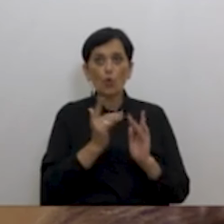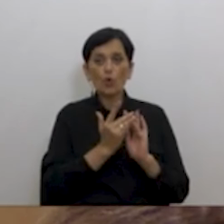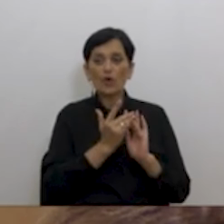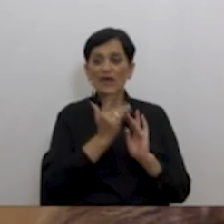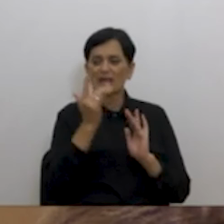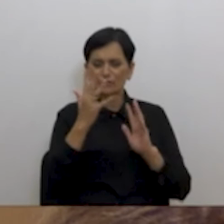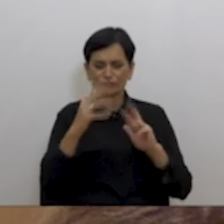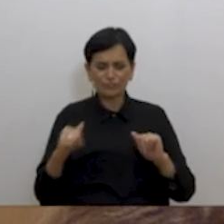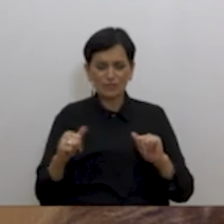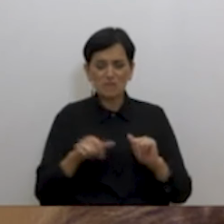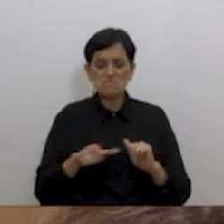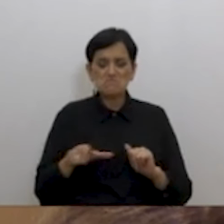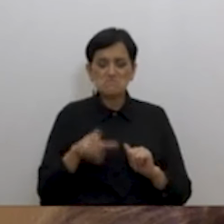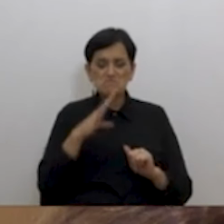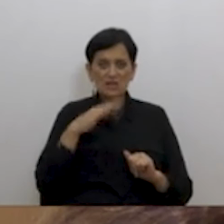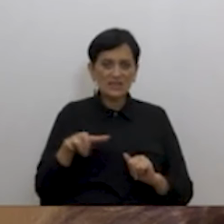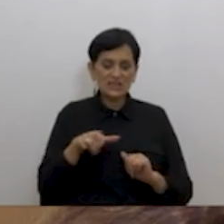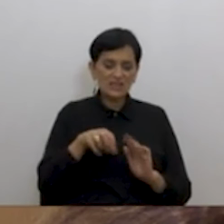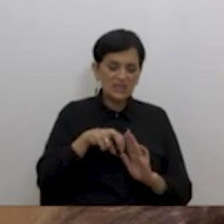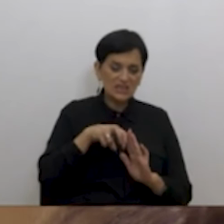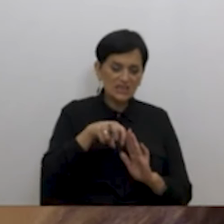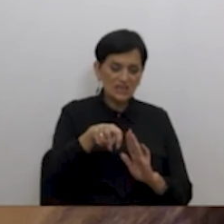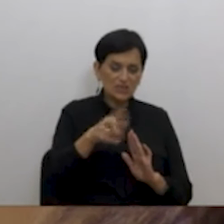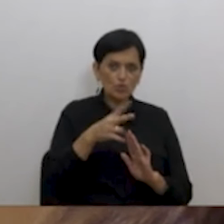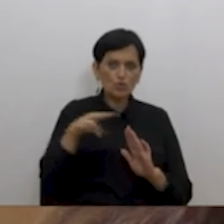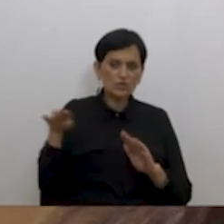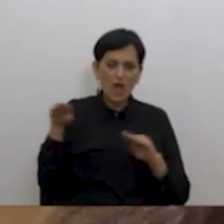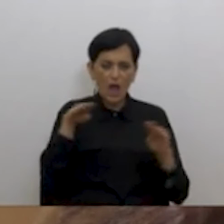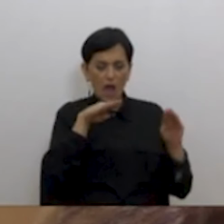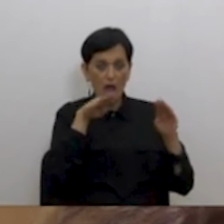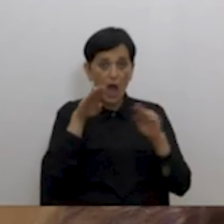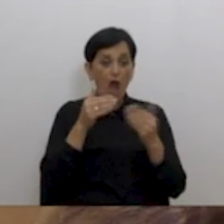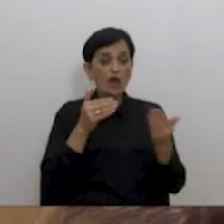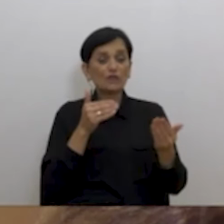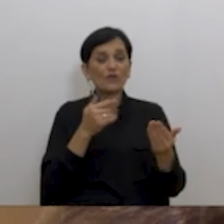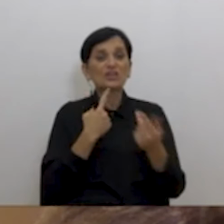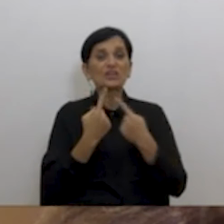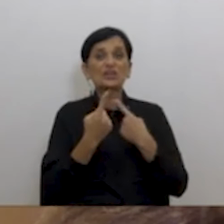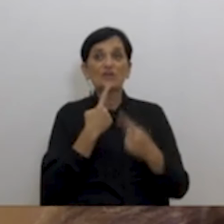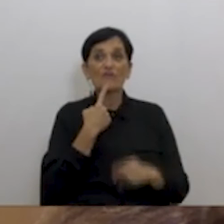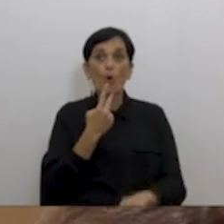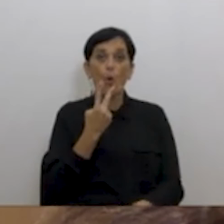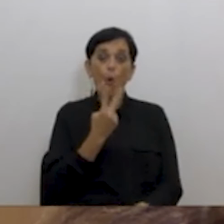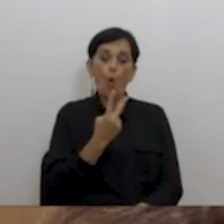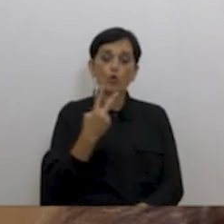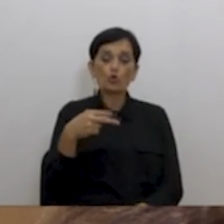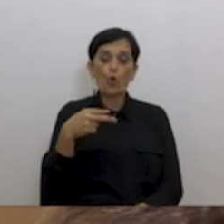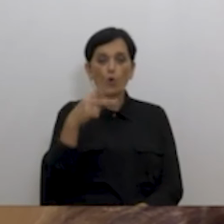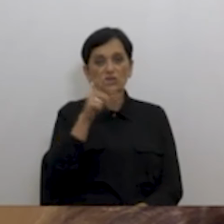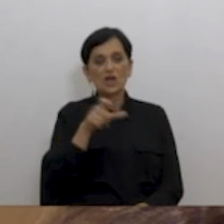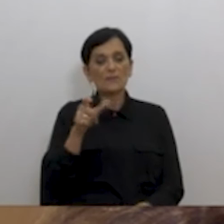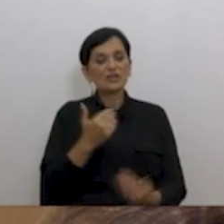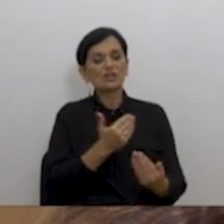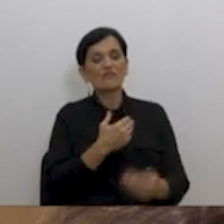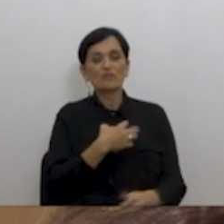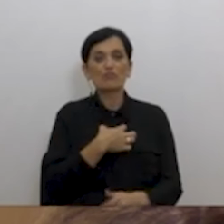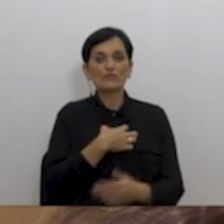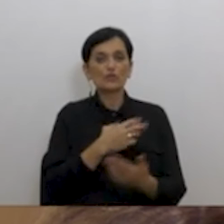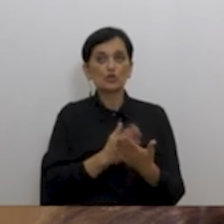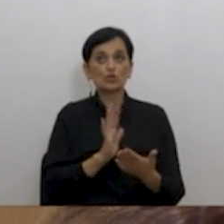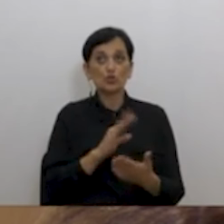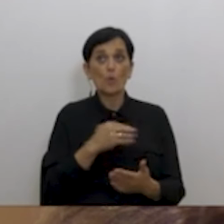მოშლილი, დინარეზე უწევთ გადასვლა, ქარაფებზე უნდა იარონ და თქვენ ამ დროს ვლაპარაკებით, რომ 2 და 20 ადამიანი არ არის თქვენთვის მნიშვნელოვანი.